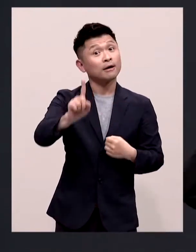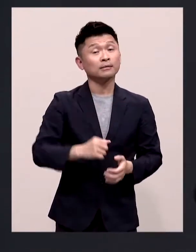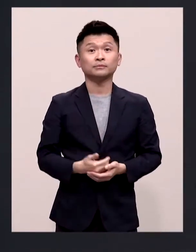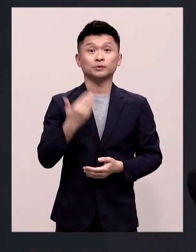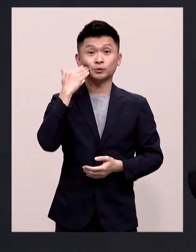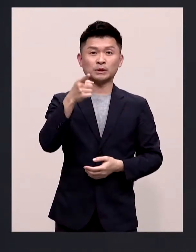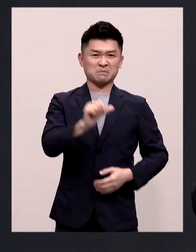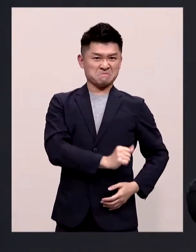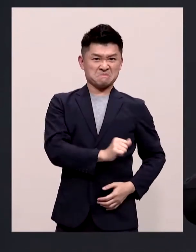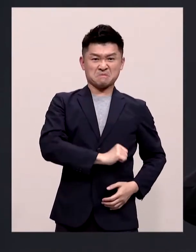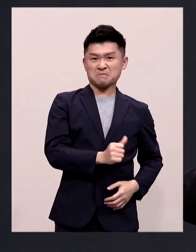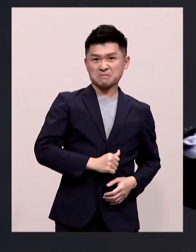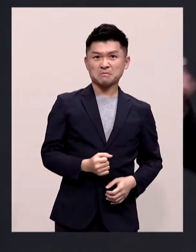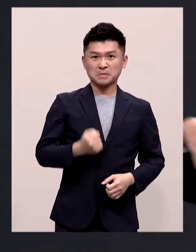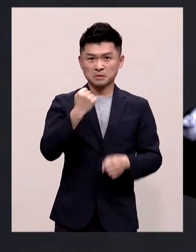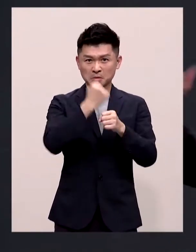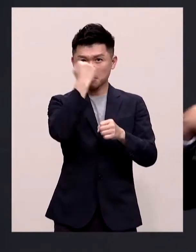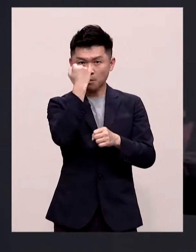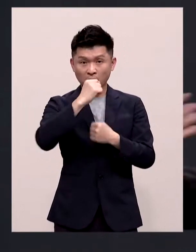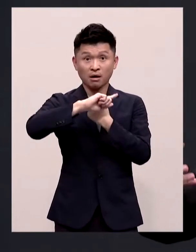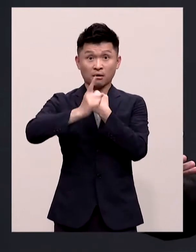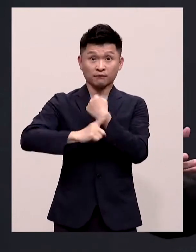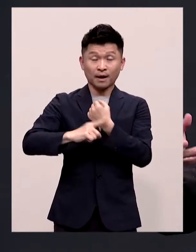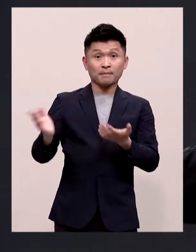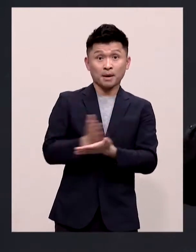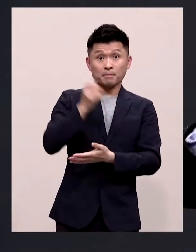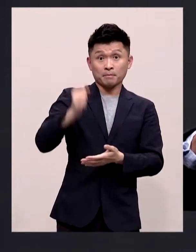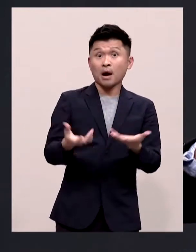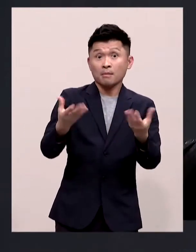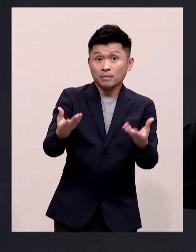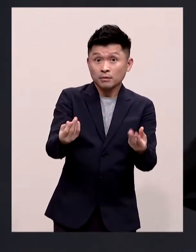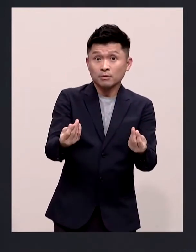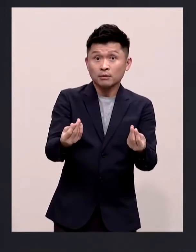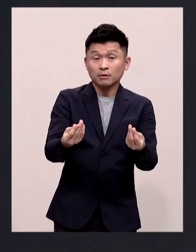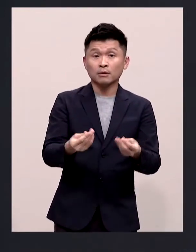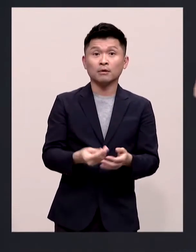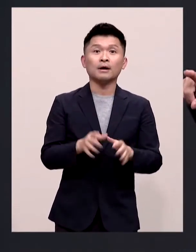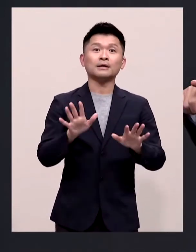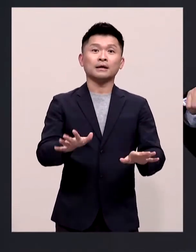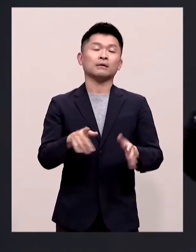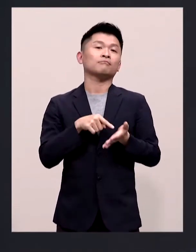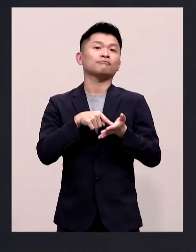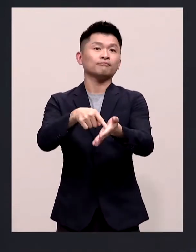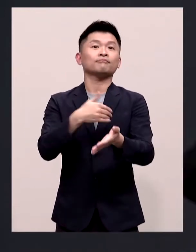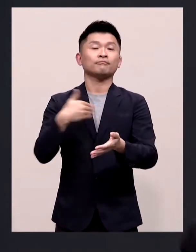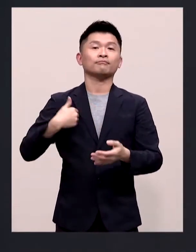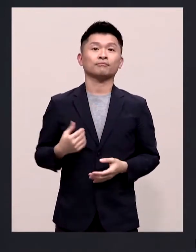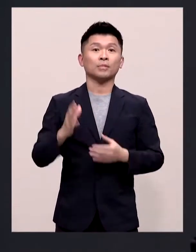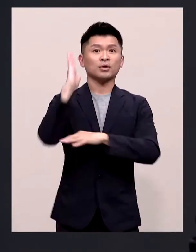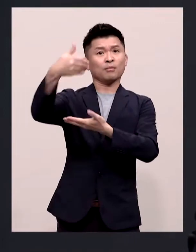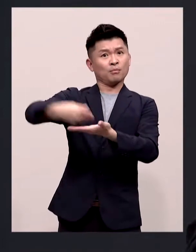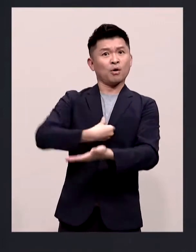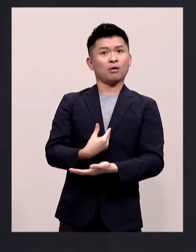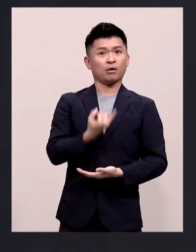你如果做努勞 做肥貼不然經過法律審判法律沒幫你審判 你現在都可以去申請說給你國家賠償